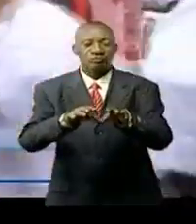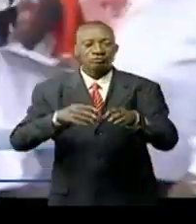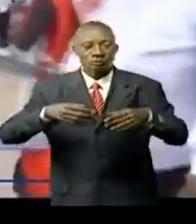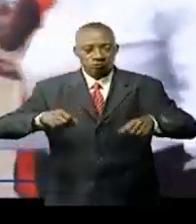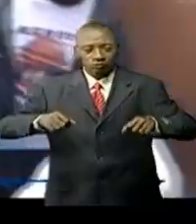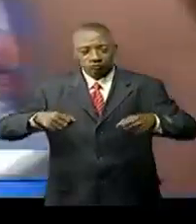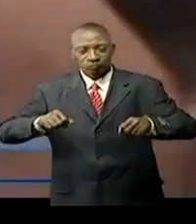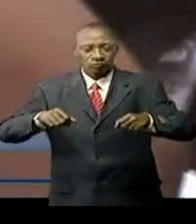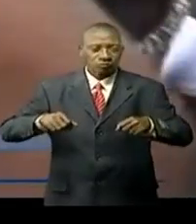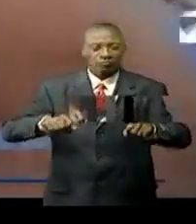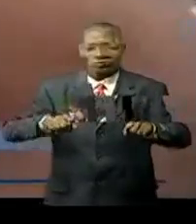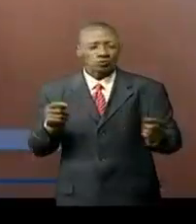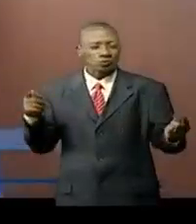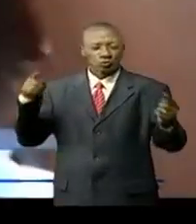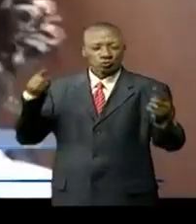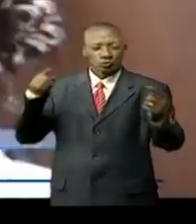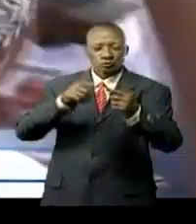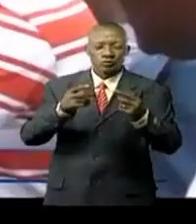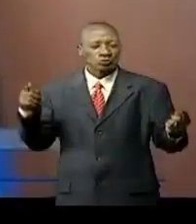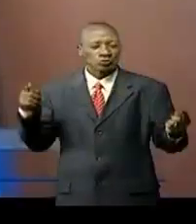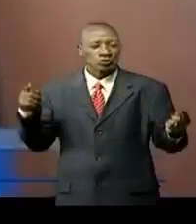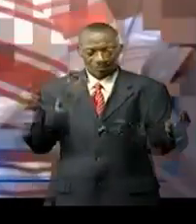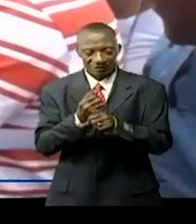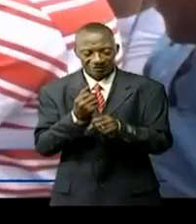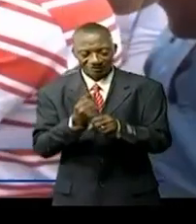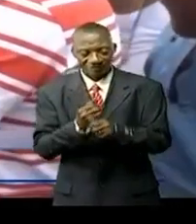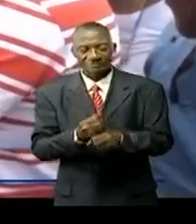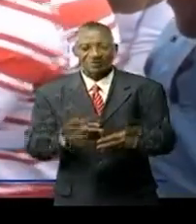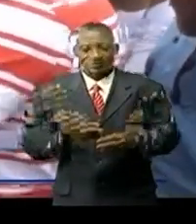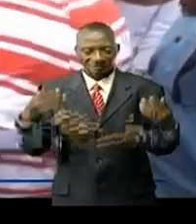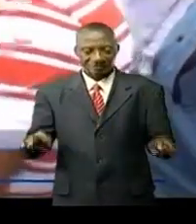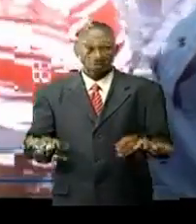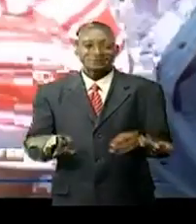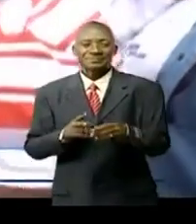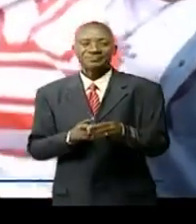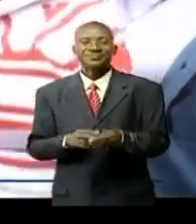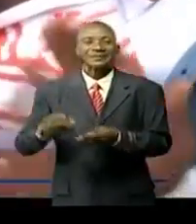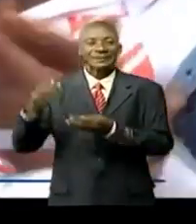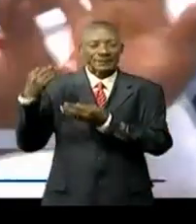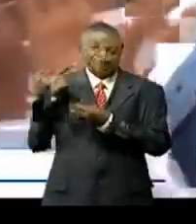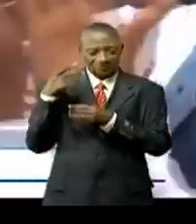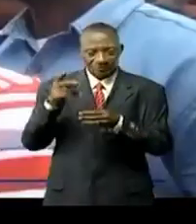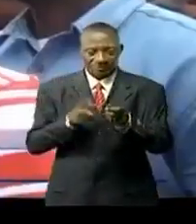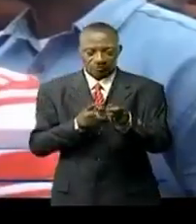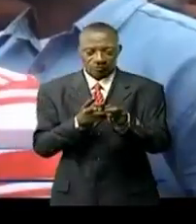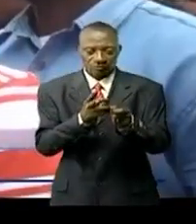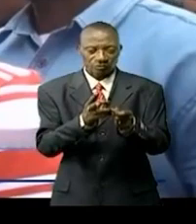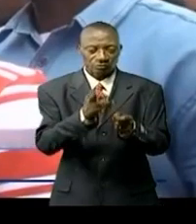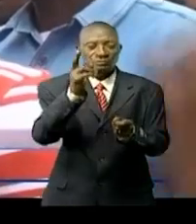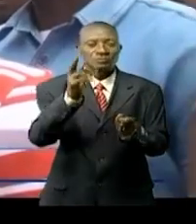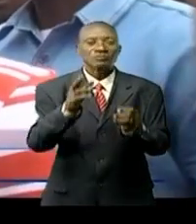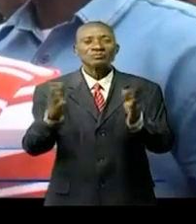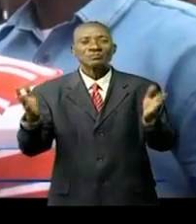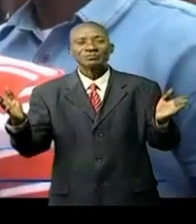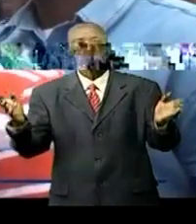lieux de travaux. S'en est suivi la coupure biberon symbolique par Jean Baudouin Maillot Mambeke.